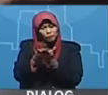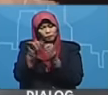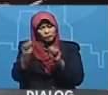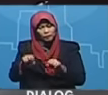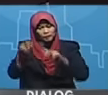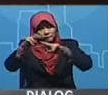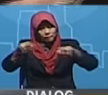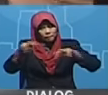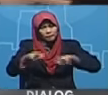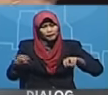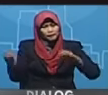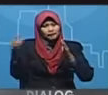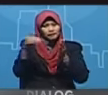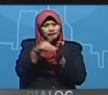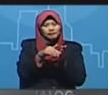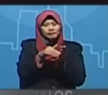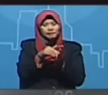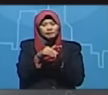dilihat kembali?